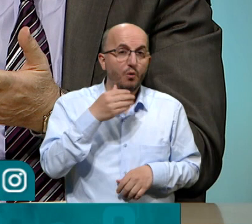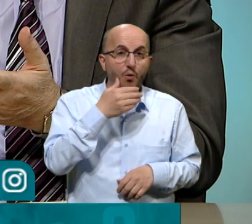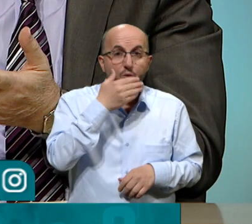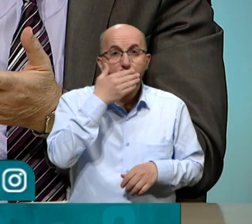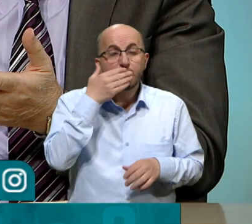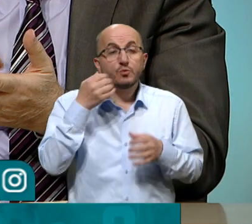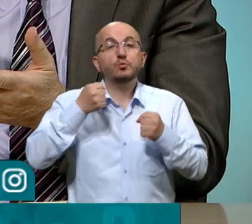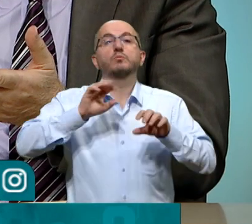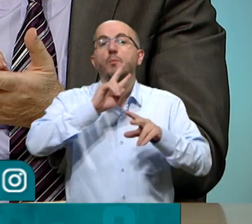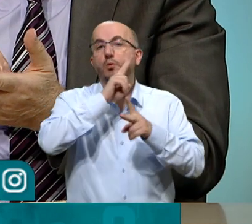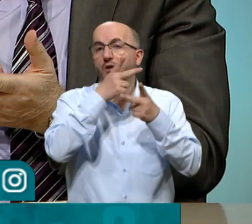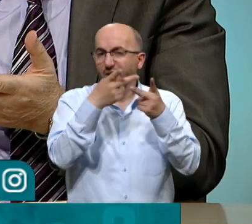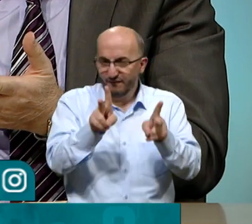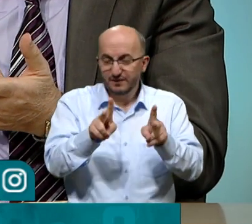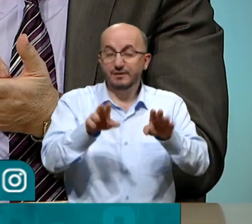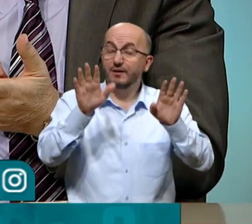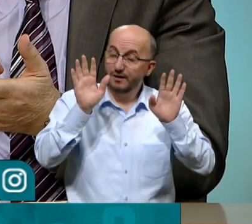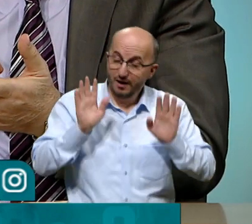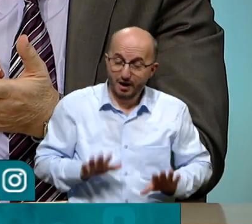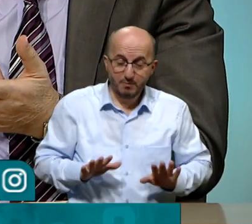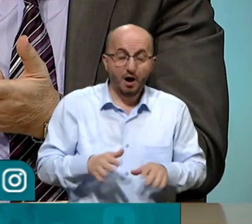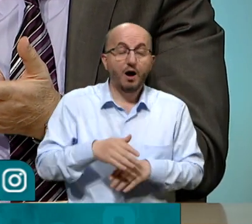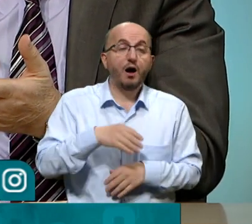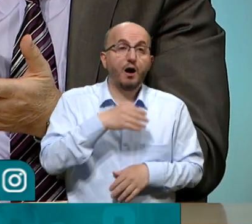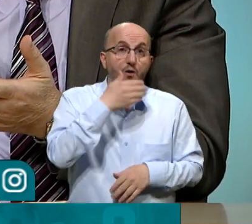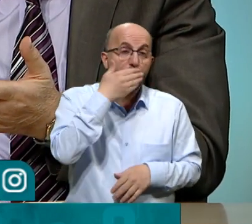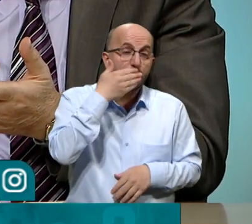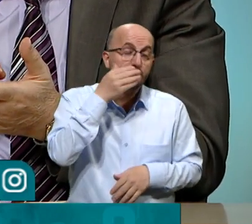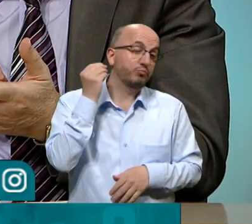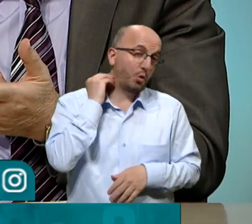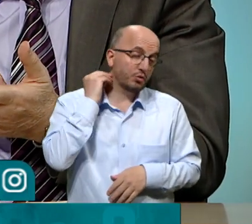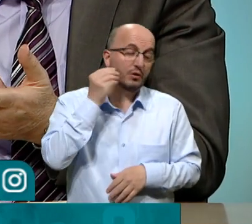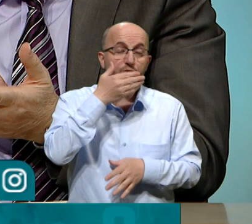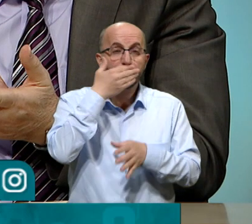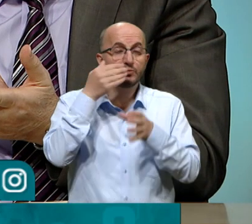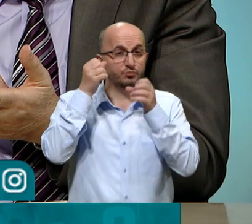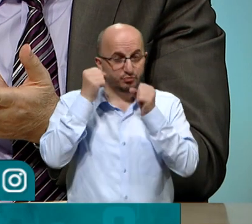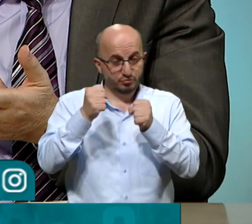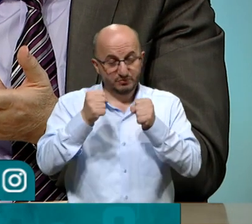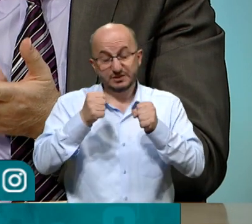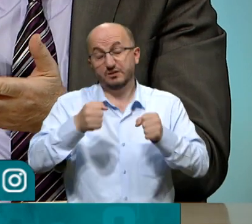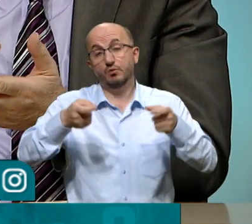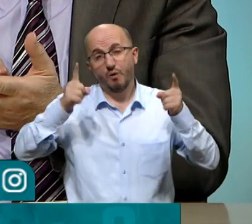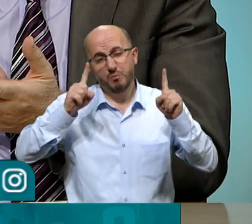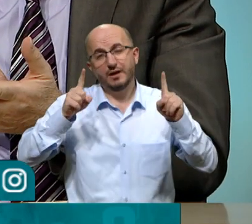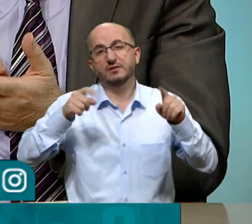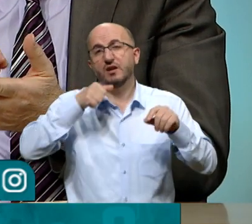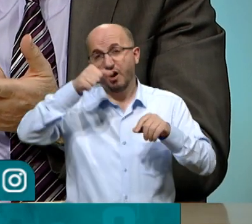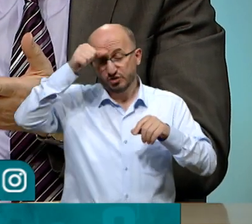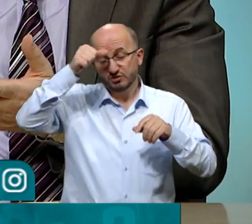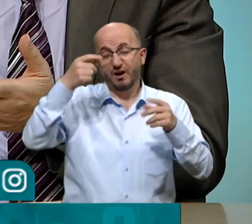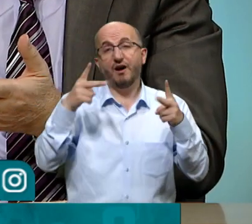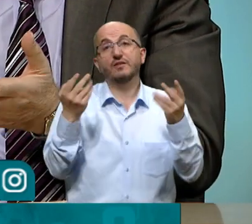günahı affedilir cenab-ı hak Sen bu emrine muhalefet ettin Ben de gelip hacda tövbe ise Fahrettin ona Ah